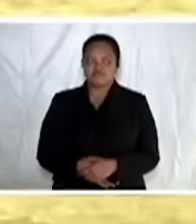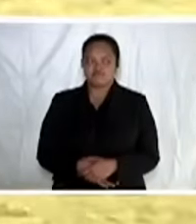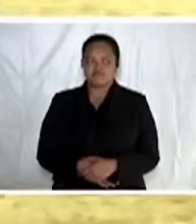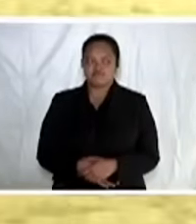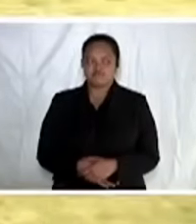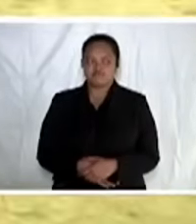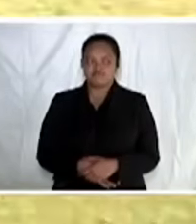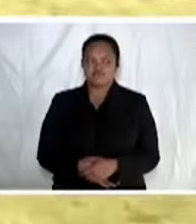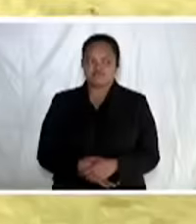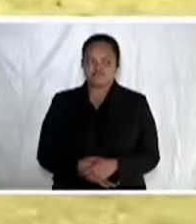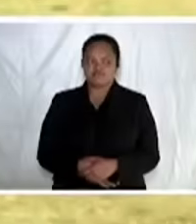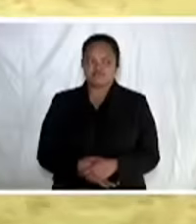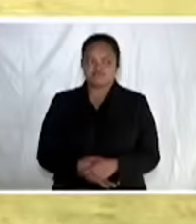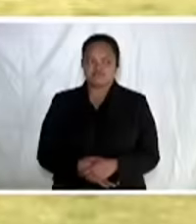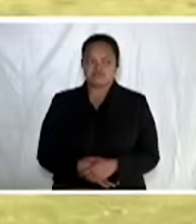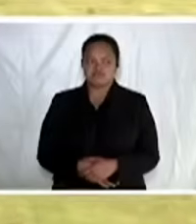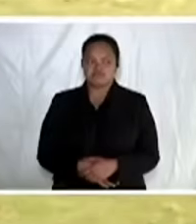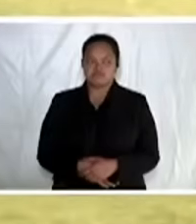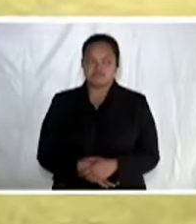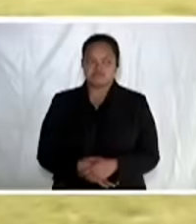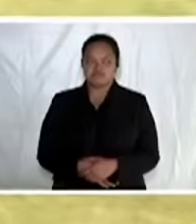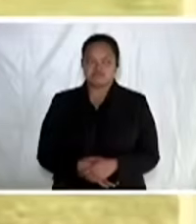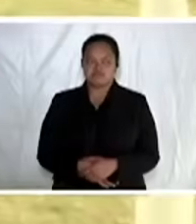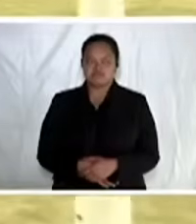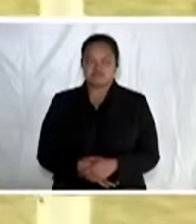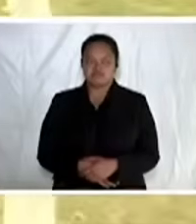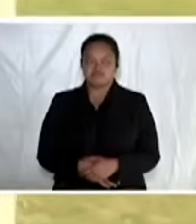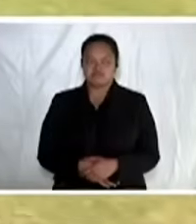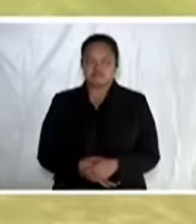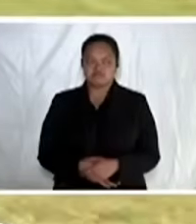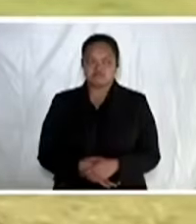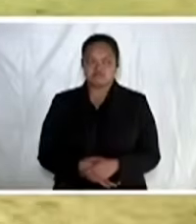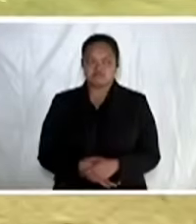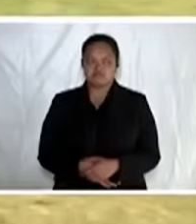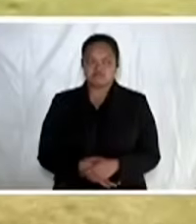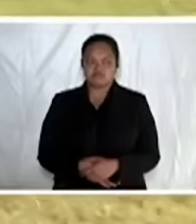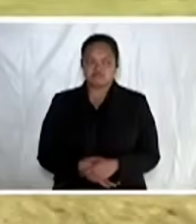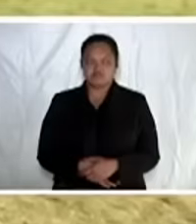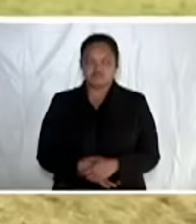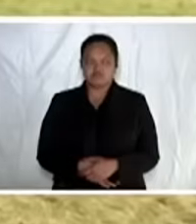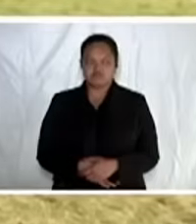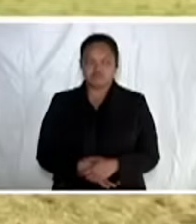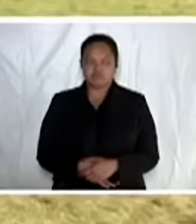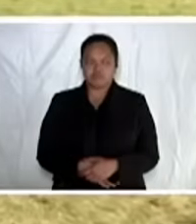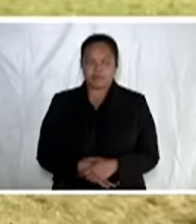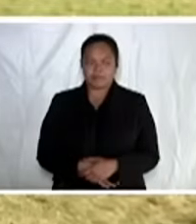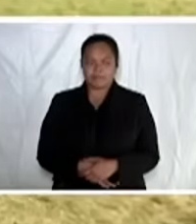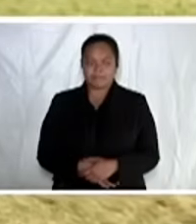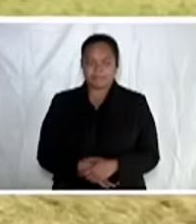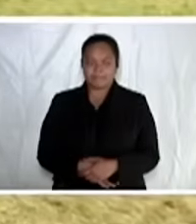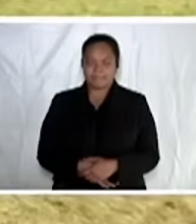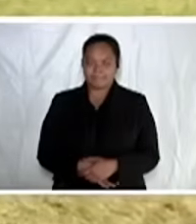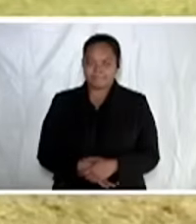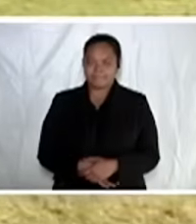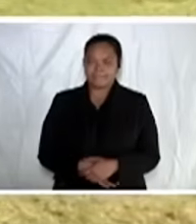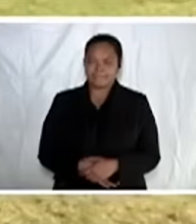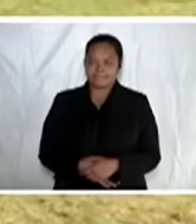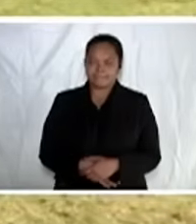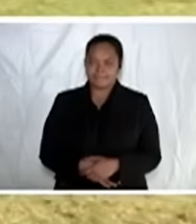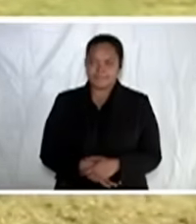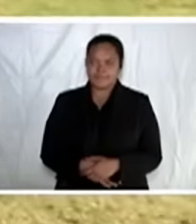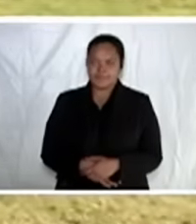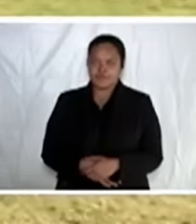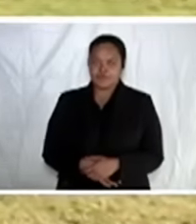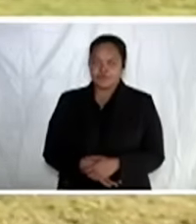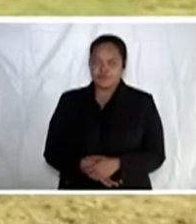चीफ जस्टिस जो एक्टिंग प्रेसिडेंट रिपब्लिक ऑफ फिजी के हिज लॉर्डशिप चीफ जस्टिस माननीय रातू सेलेसी टेमो इन्होंने